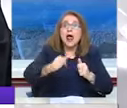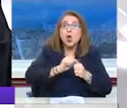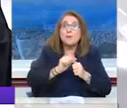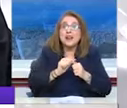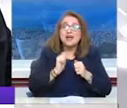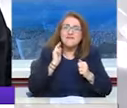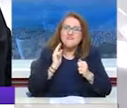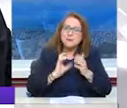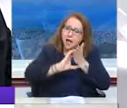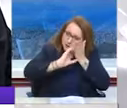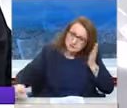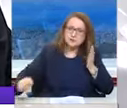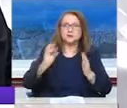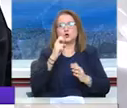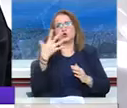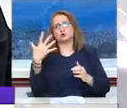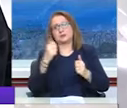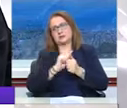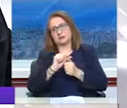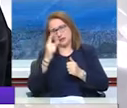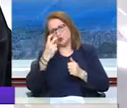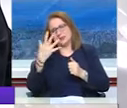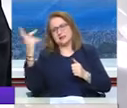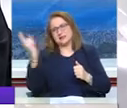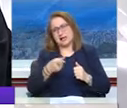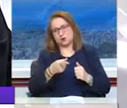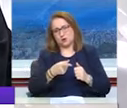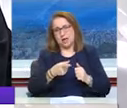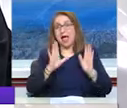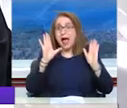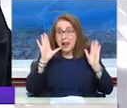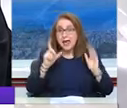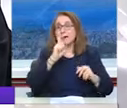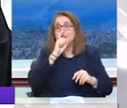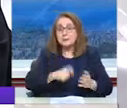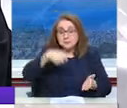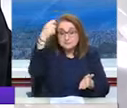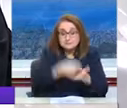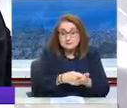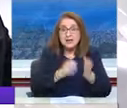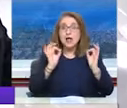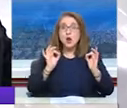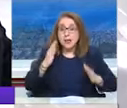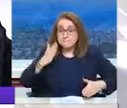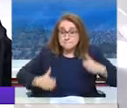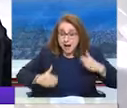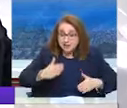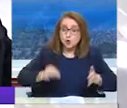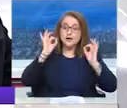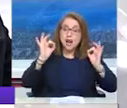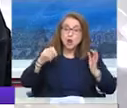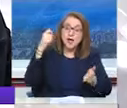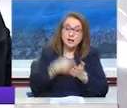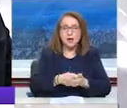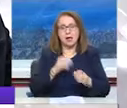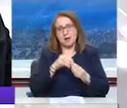μπαίνουν τώρα τον Απρίλιο είναι να έχουν καταβάλει κανονικά τις υποχρεώσεις του Μαρτίου. Το δεύτερο πλαίσιο,